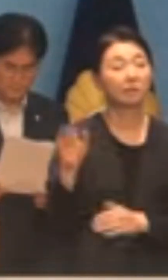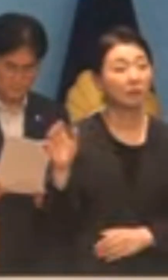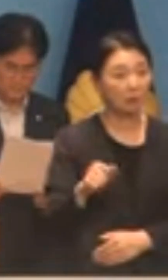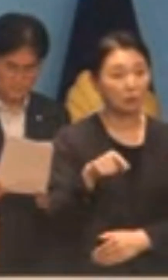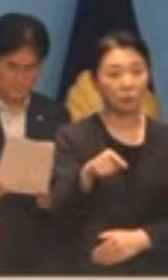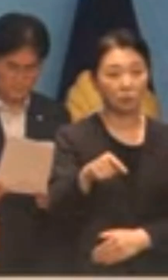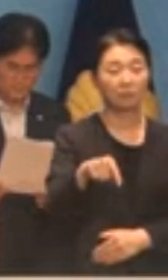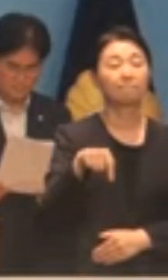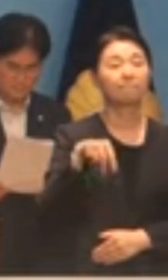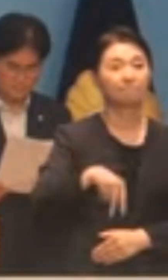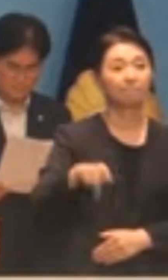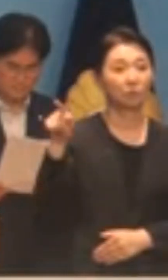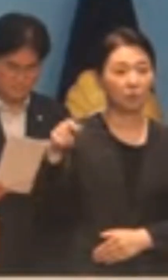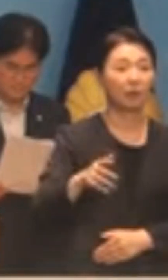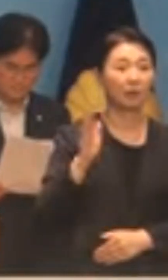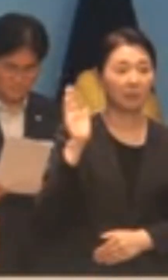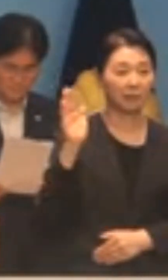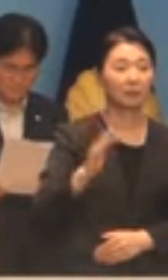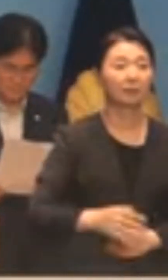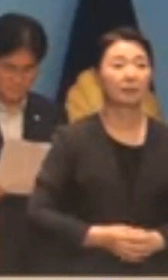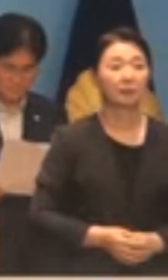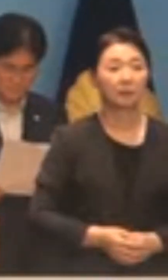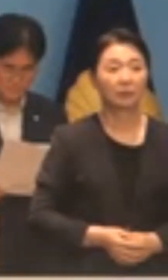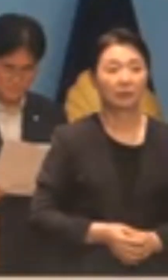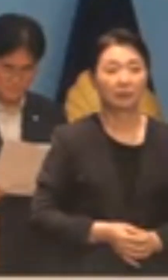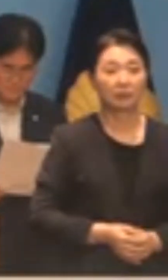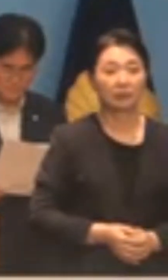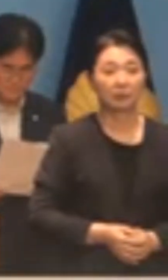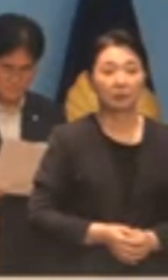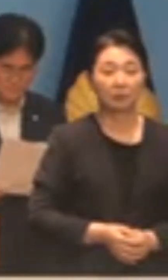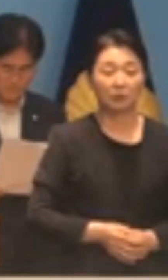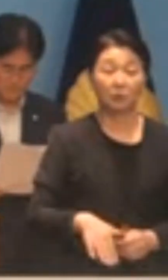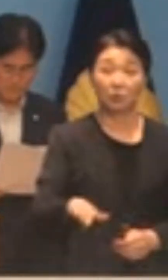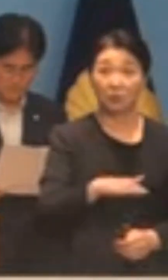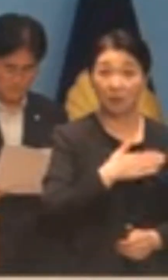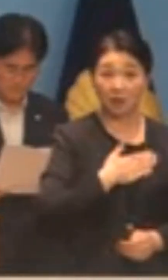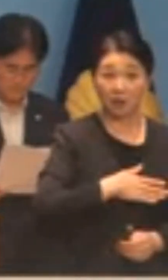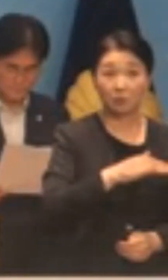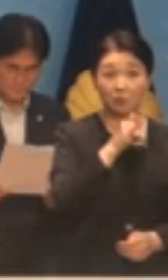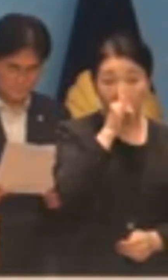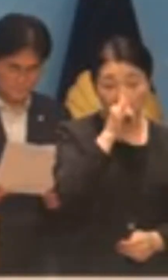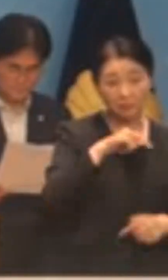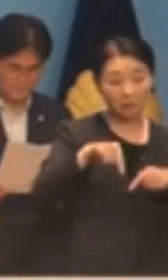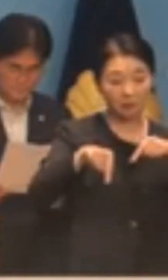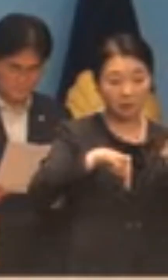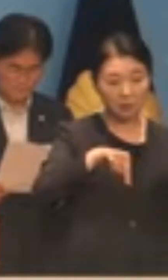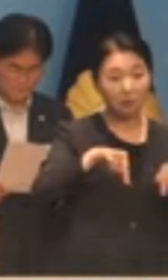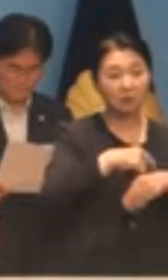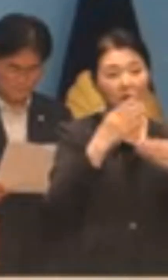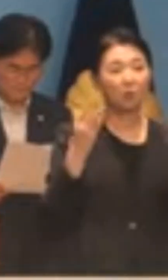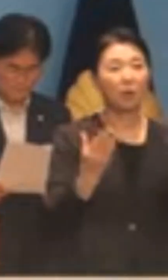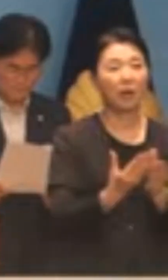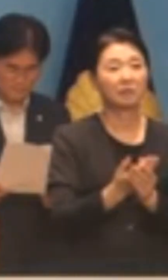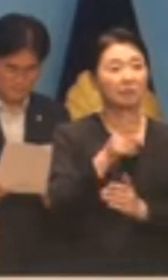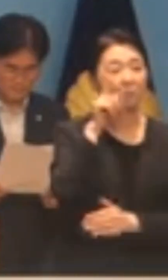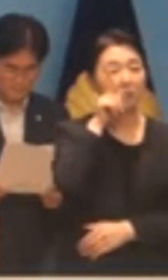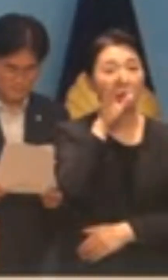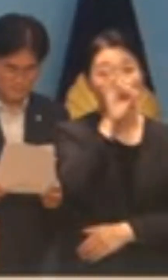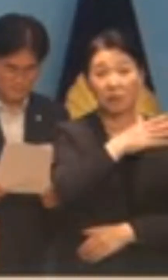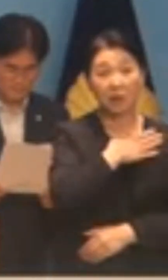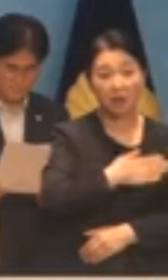이 자리에 섰습니다. 물론 우리는 압니다. 오늘의 정치가 완전할 수 없다는